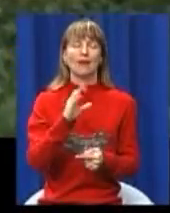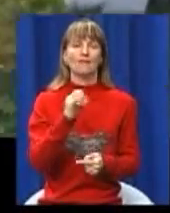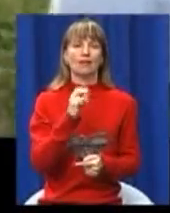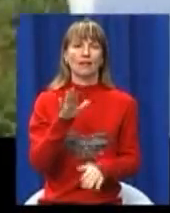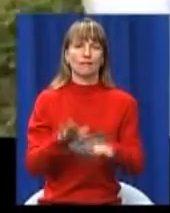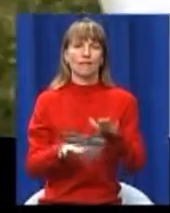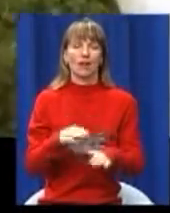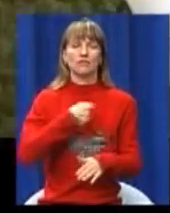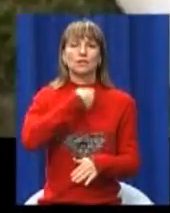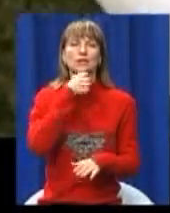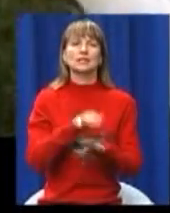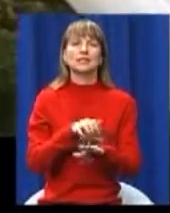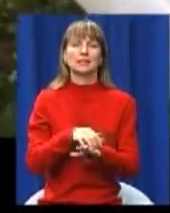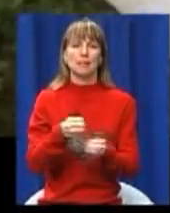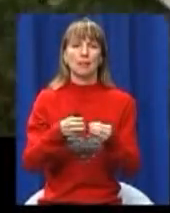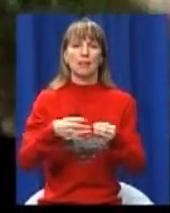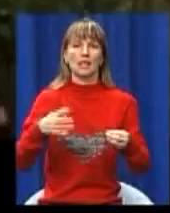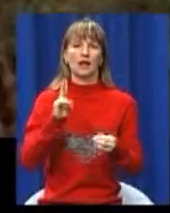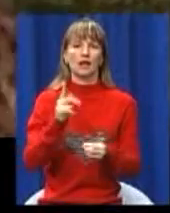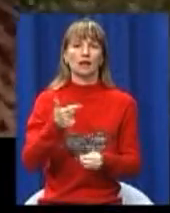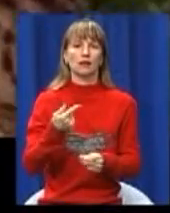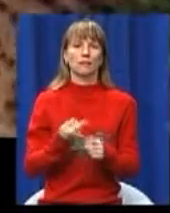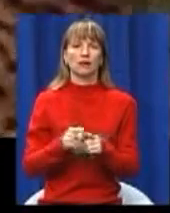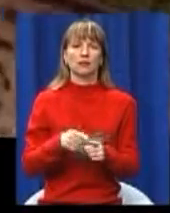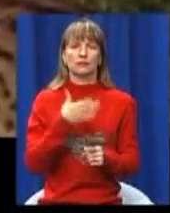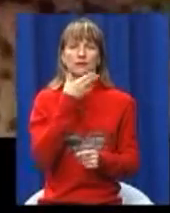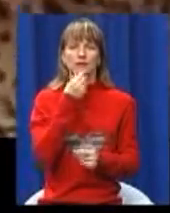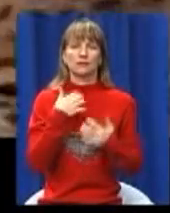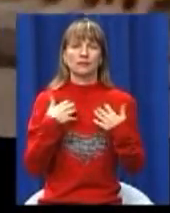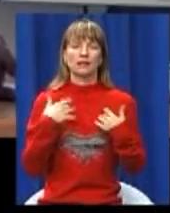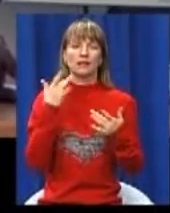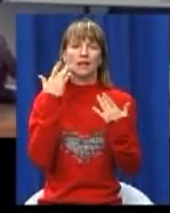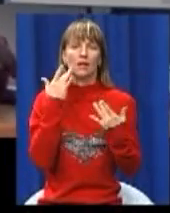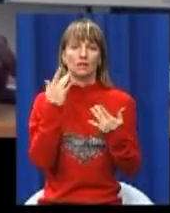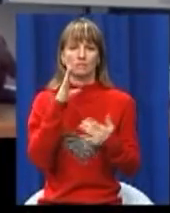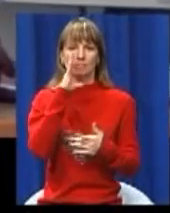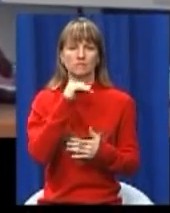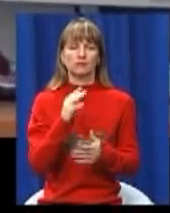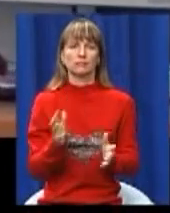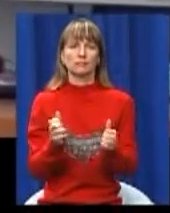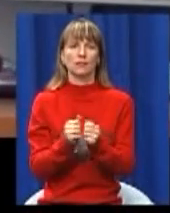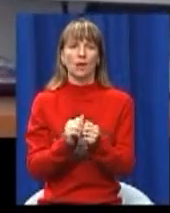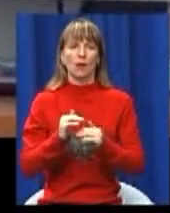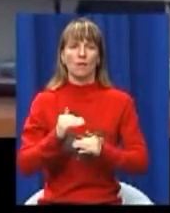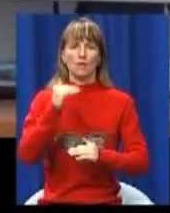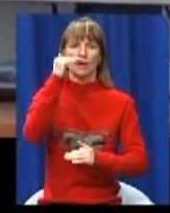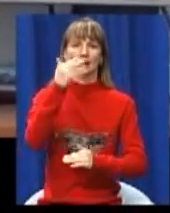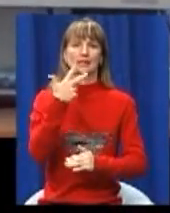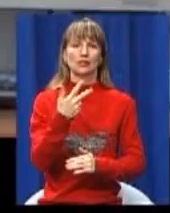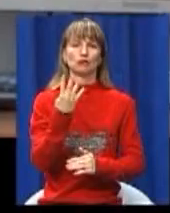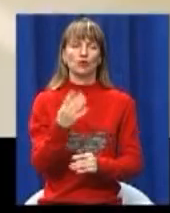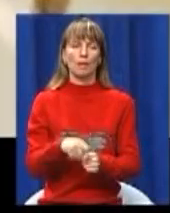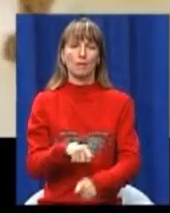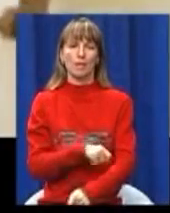Вага дорослої киці може сягати 15 кілограмів, тож граційній тварині з легкістю вдається долати бар'єри завишки 3-4